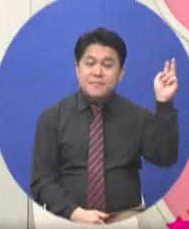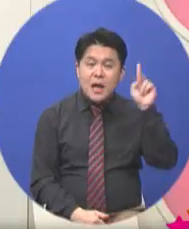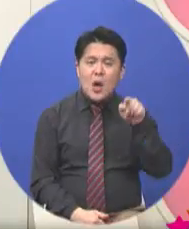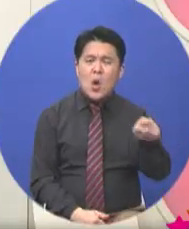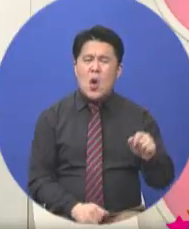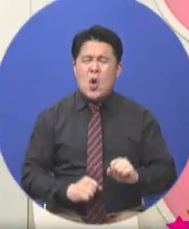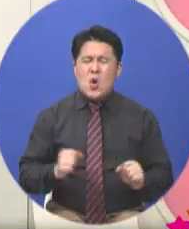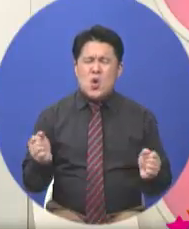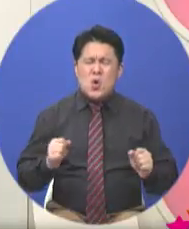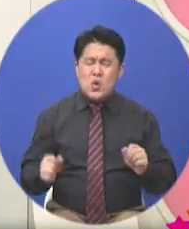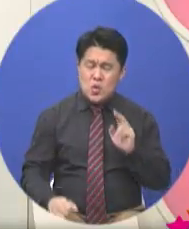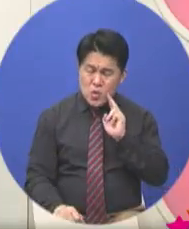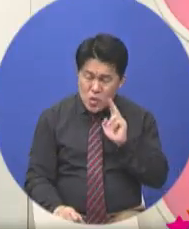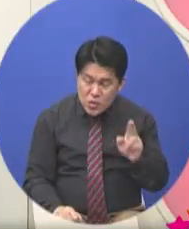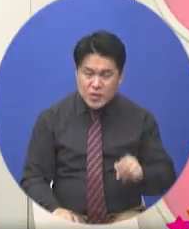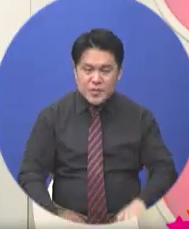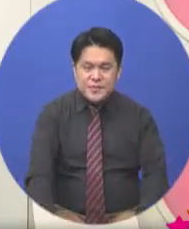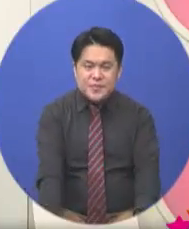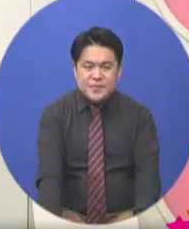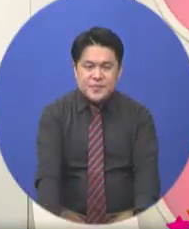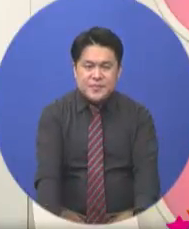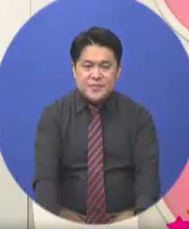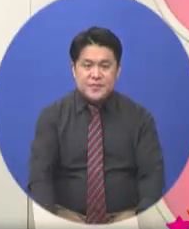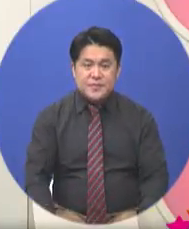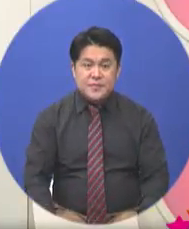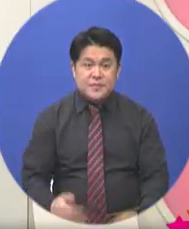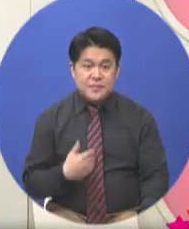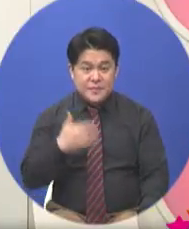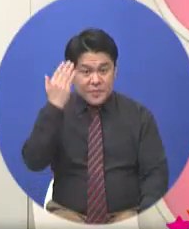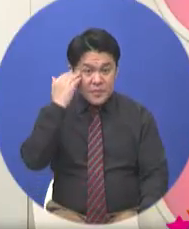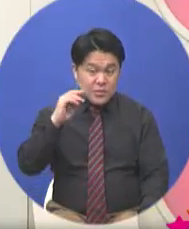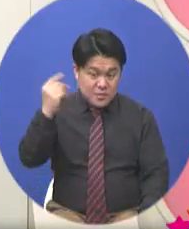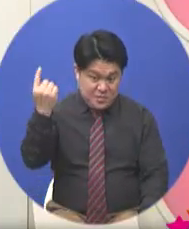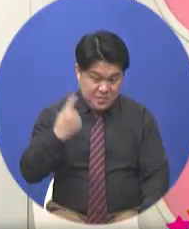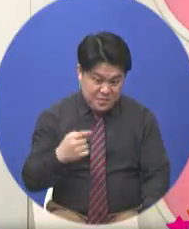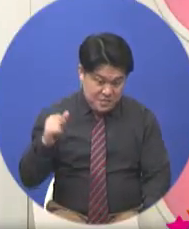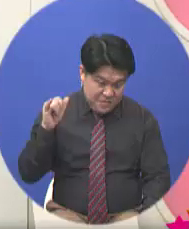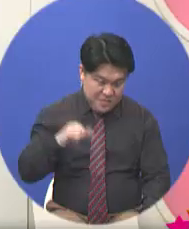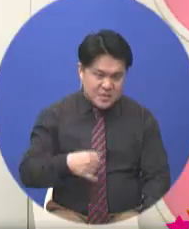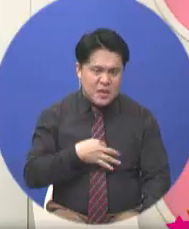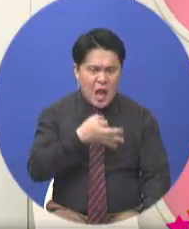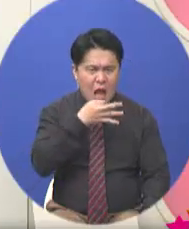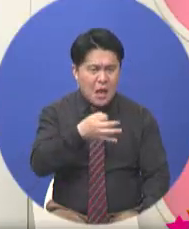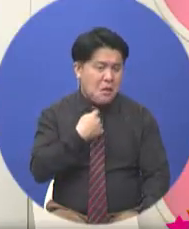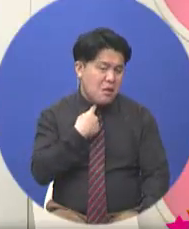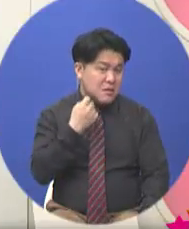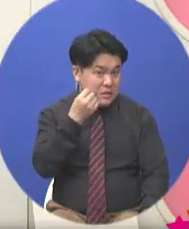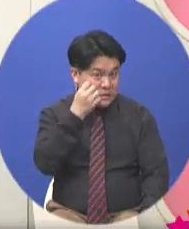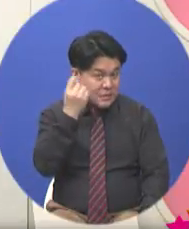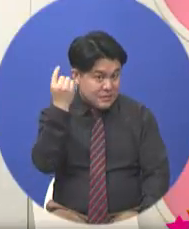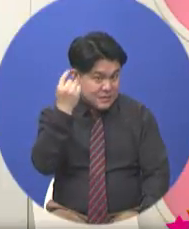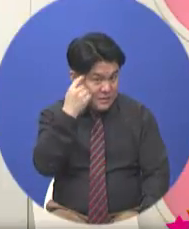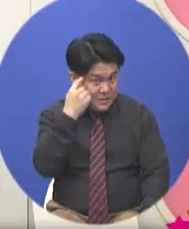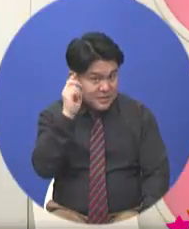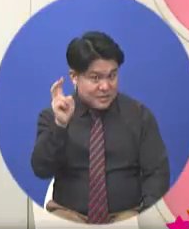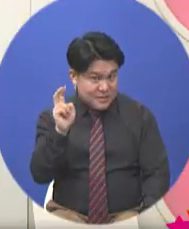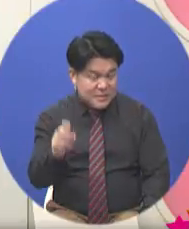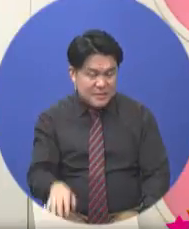날씨가 엄청 추워졌어요. 네, 제가 한국을 조금... 딱 들어왔더니 벌써 실은 제 소리가 조금 다르다 싶지